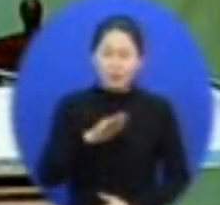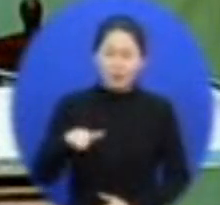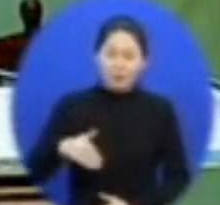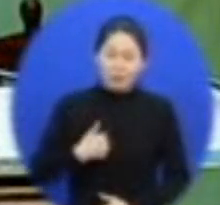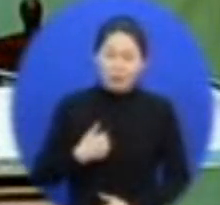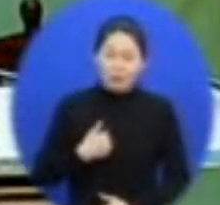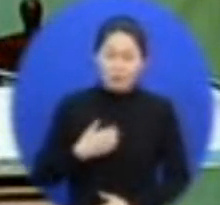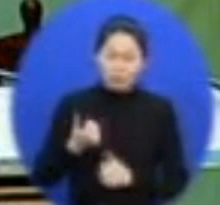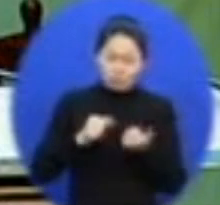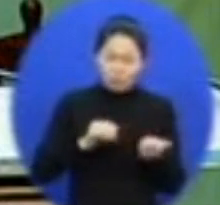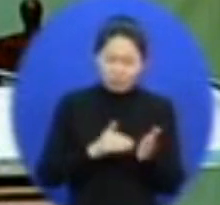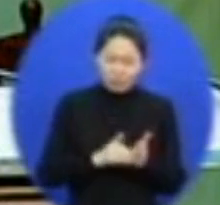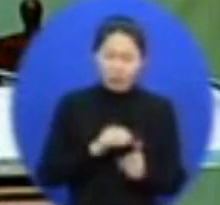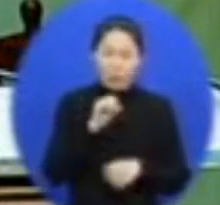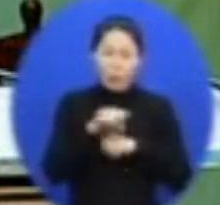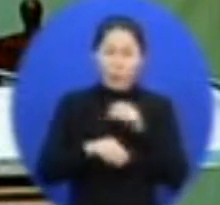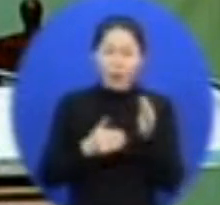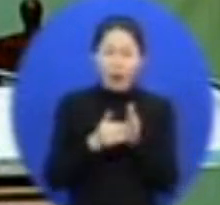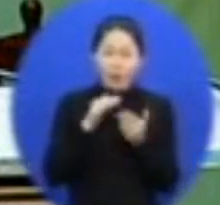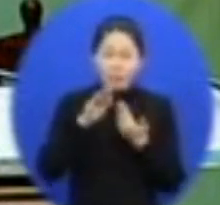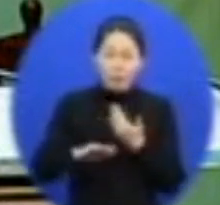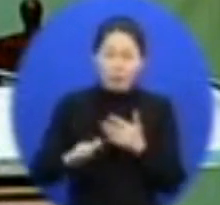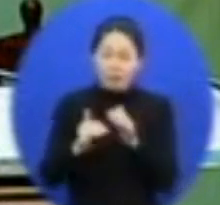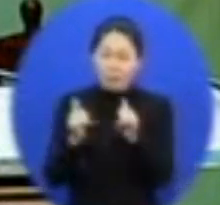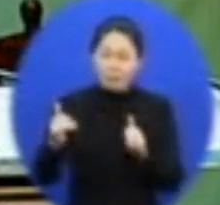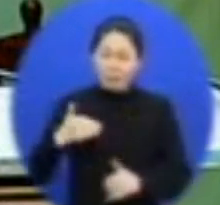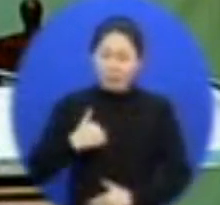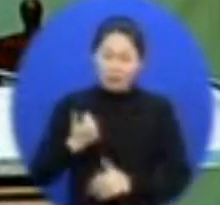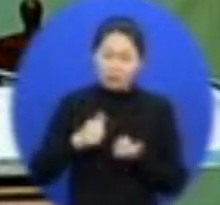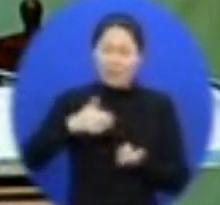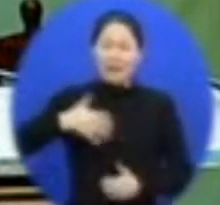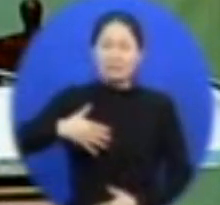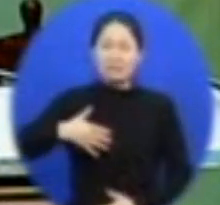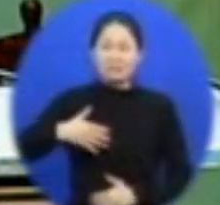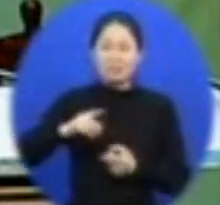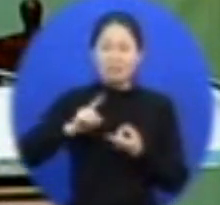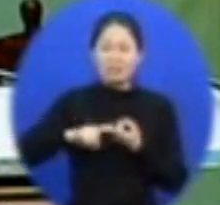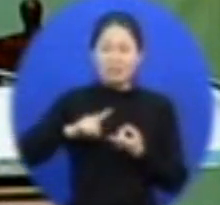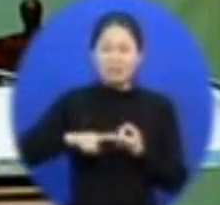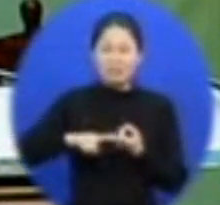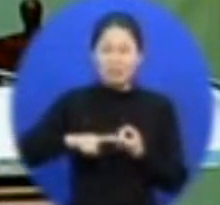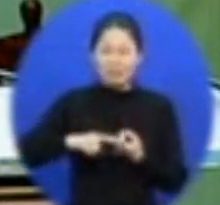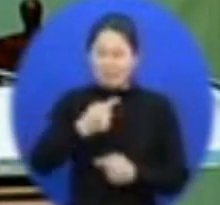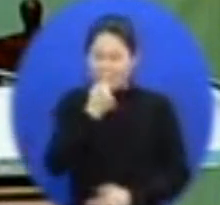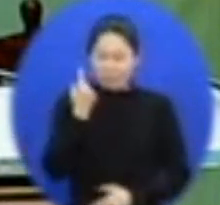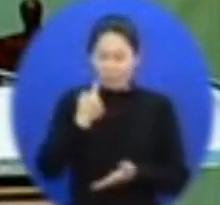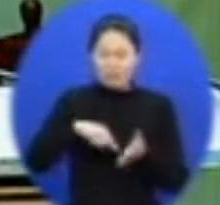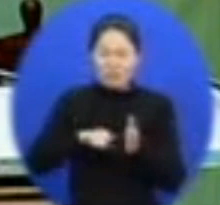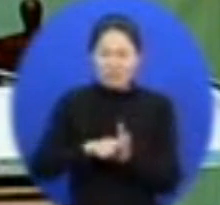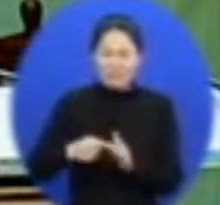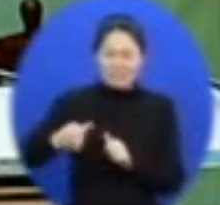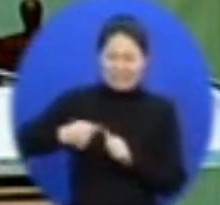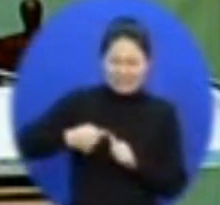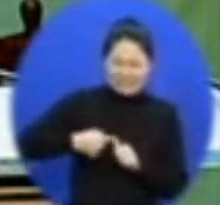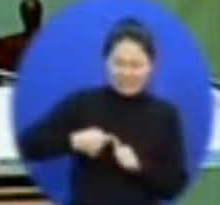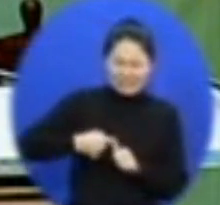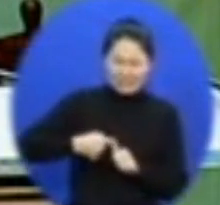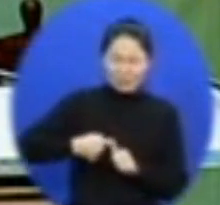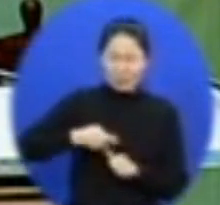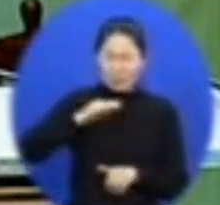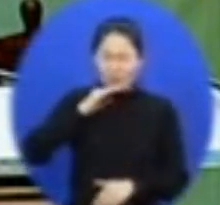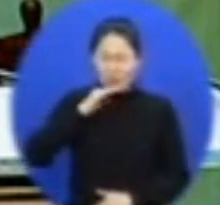안 죽은 것을 증명이라도 하려고 하던지 또 내 성질 붓도 두고 찌르고 오직 꼬